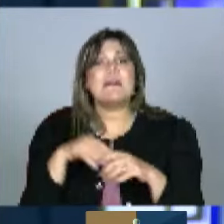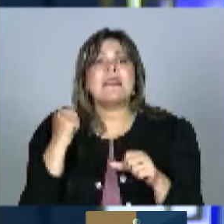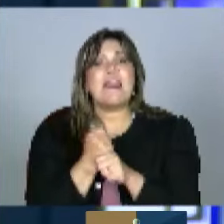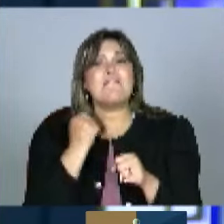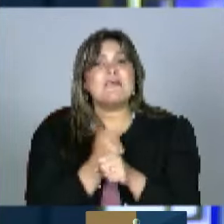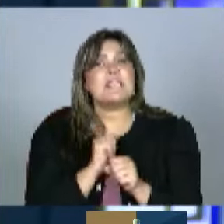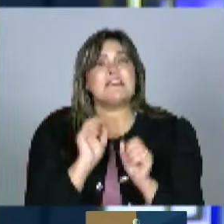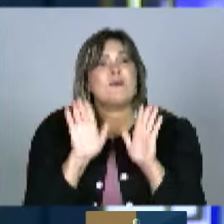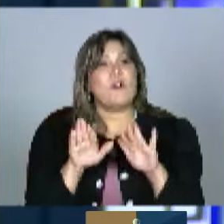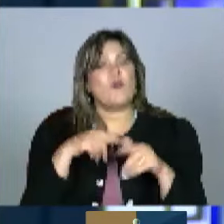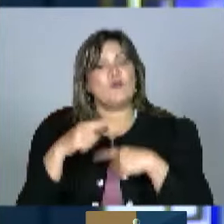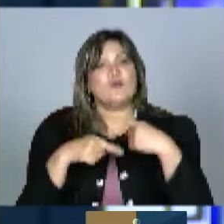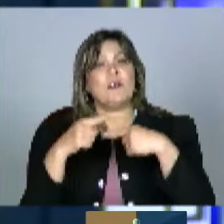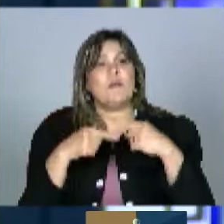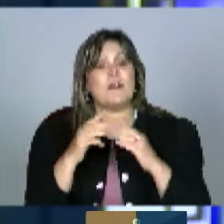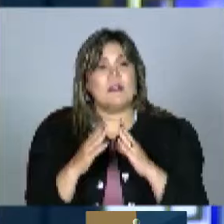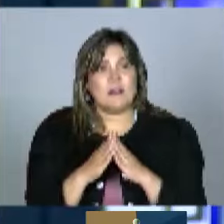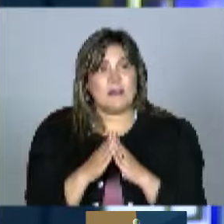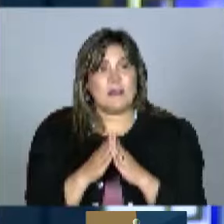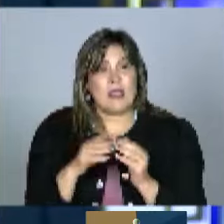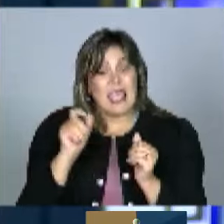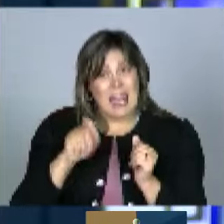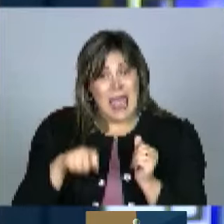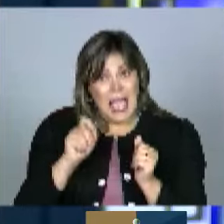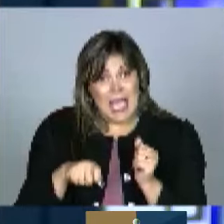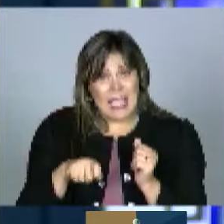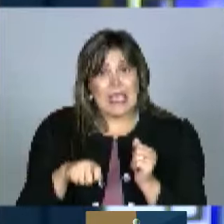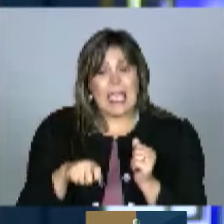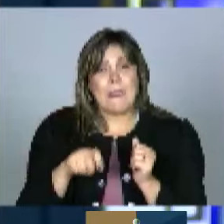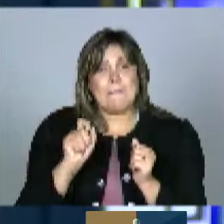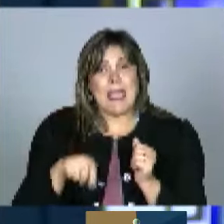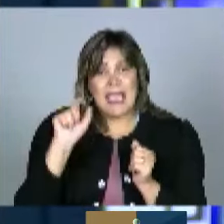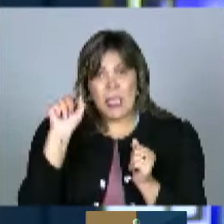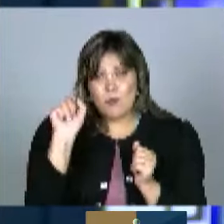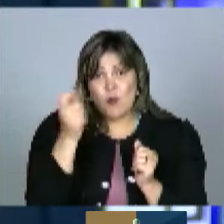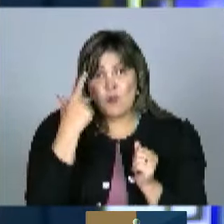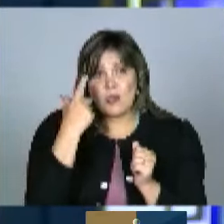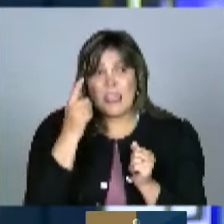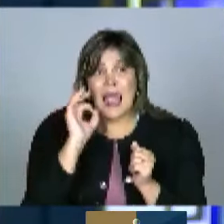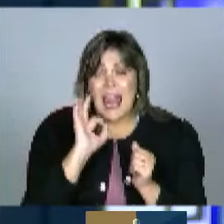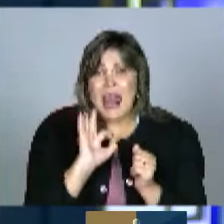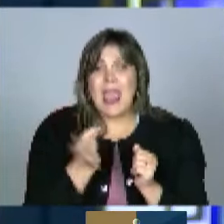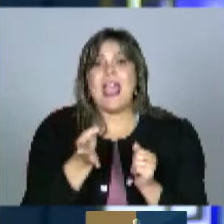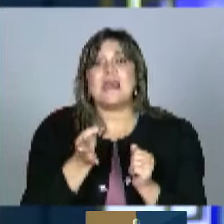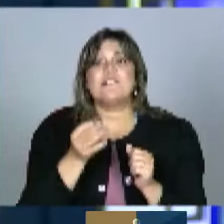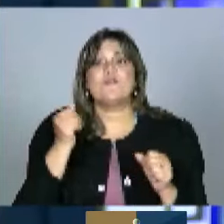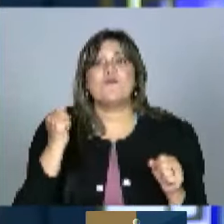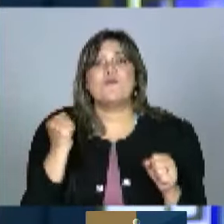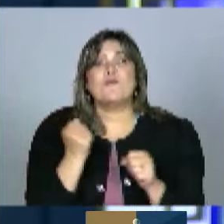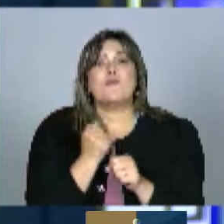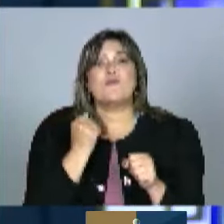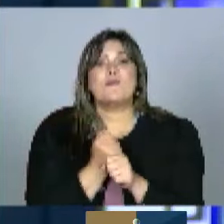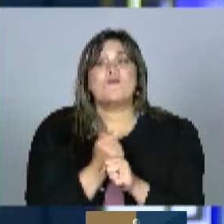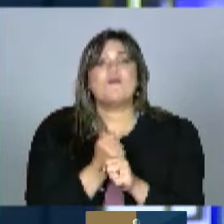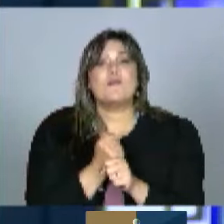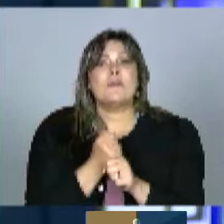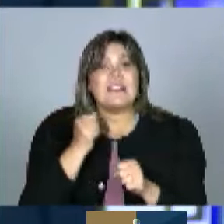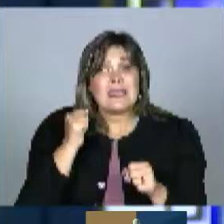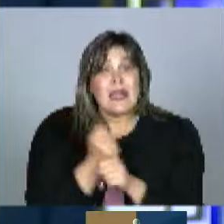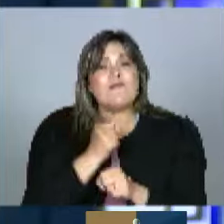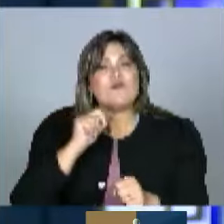الاحكام الاحكام الصادره من قضاء المستعجل واجبه التنفيذ بمجرد صدورها مجرد